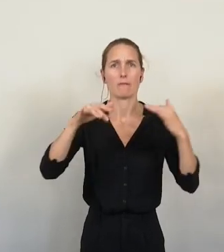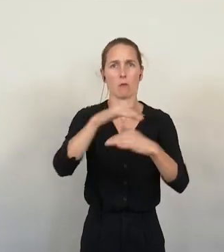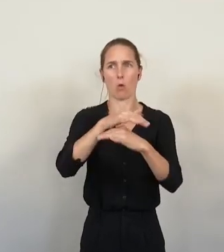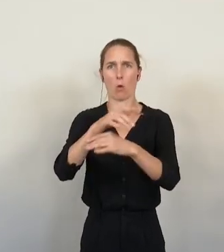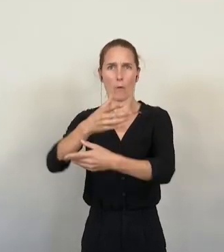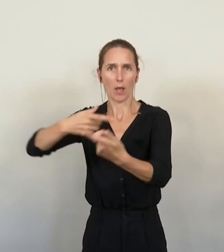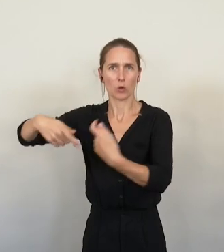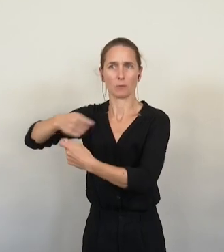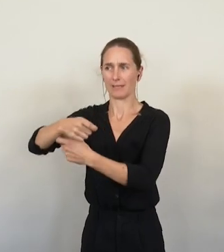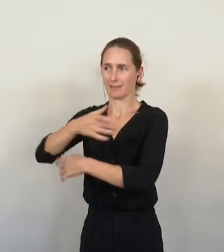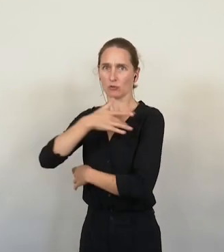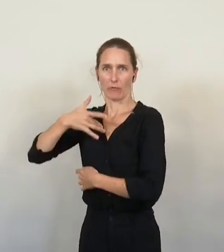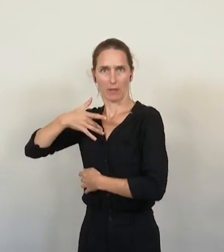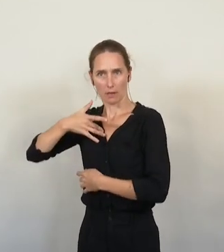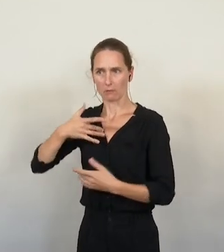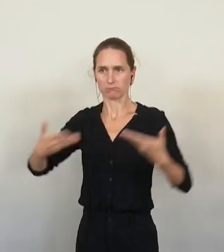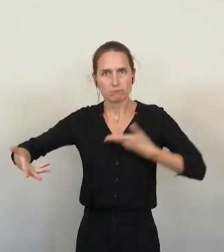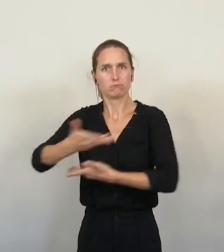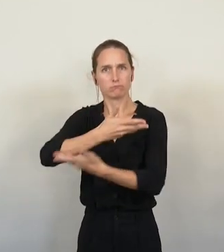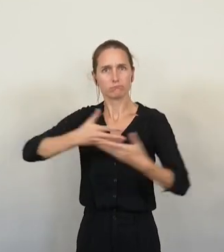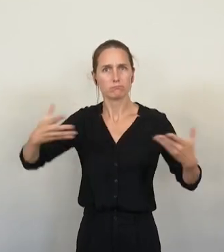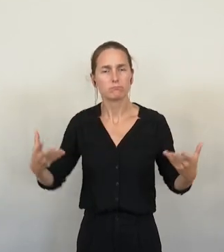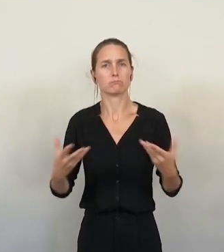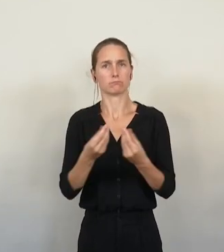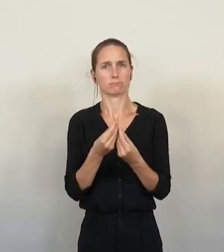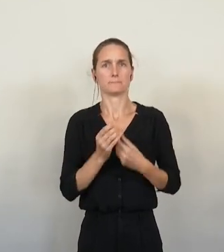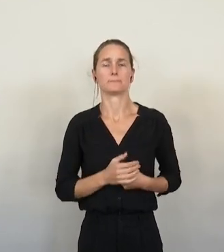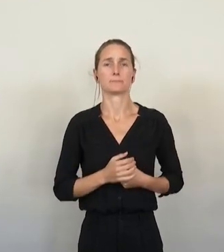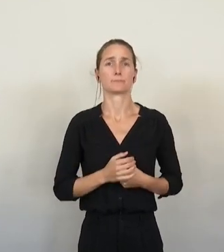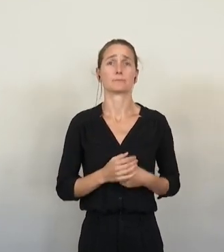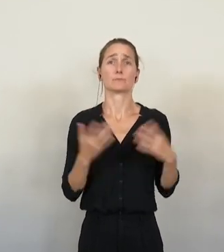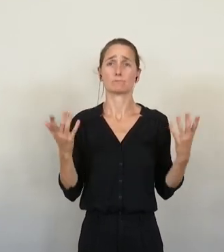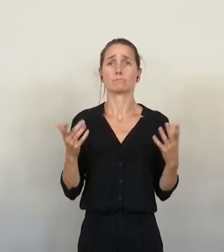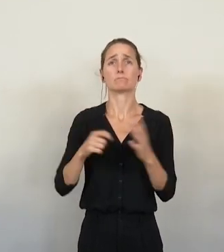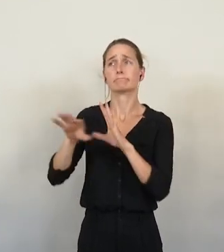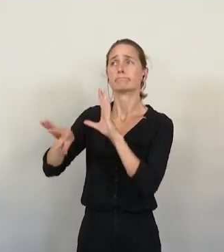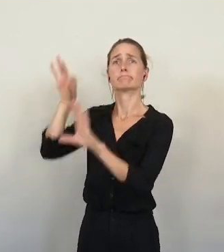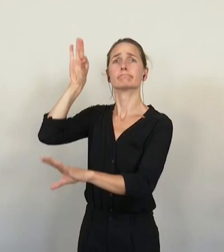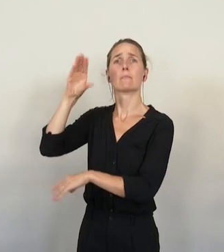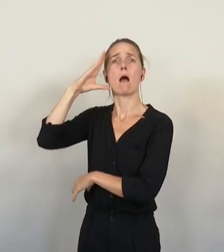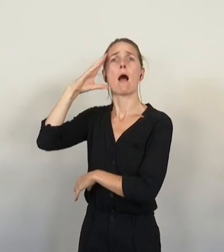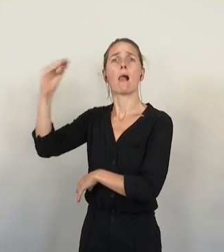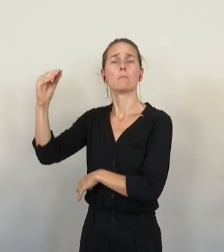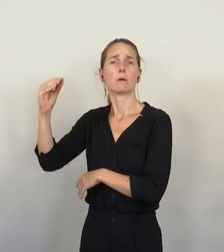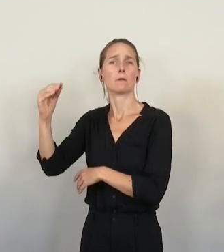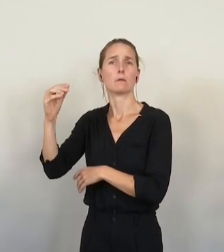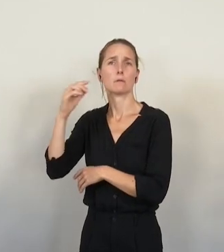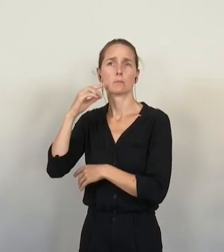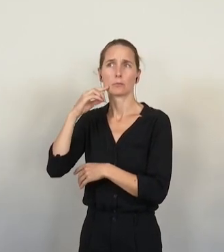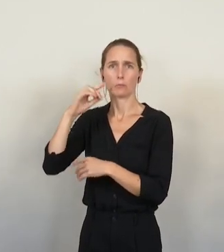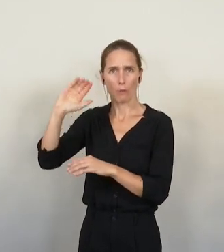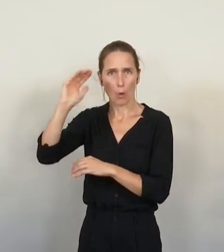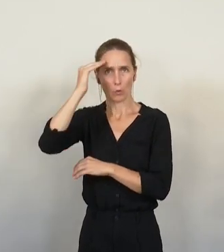C de ces territoires c'est l'expression de la la candidature alpine au dispositif national de reconnaissance des projets